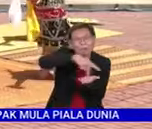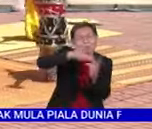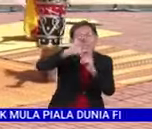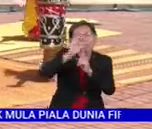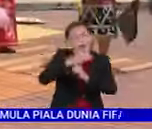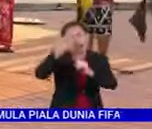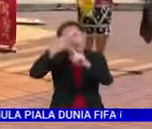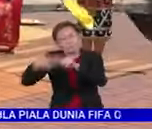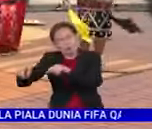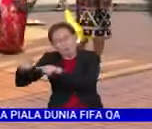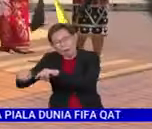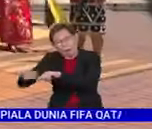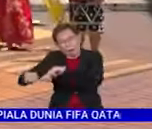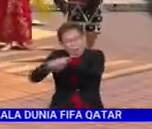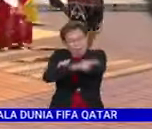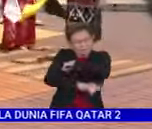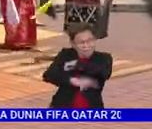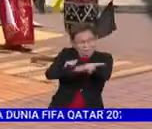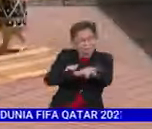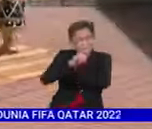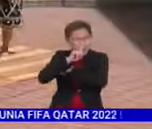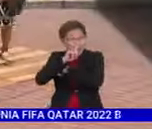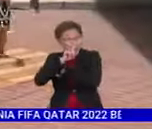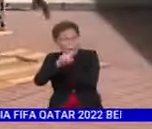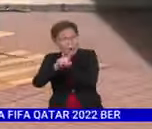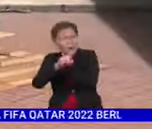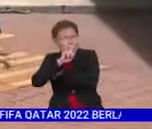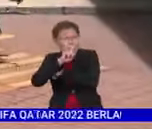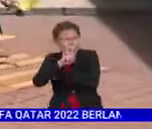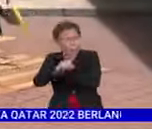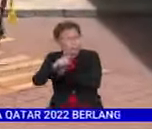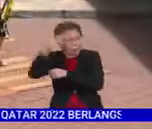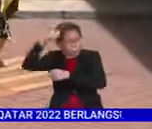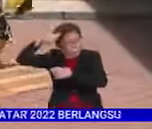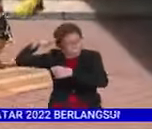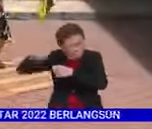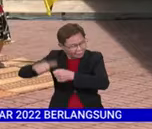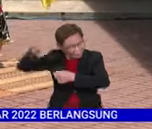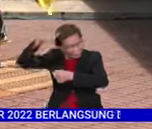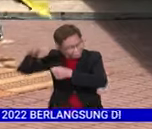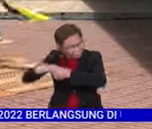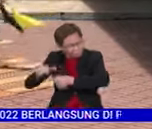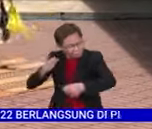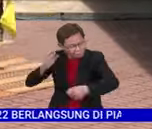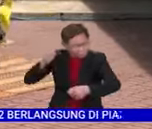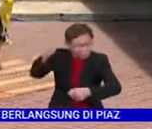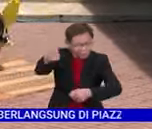setiap pavilion negeri yang pasti anda tidak akan lupakan.